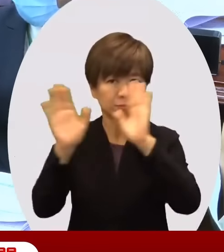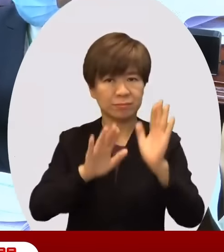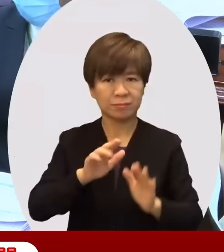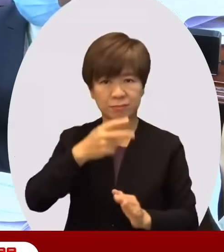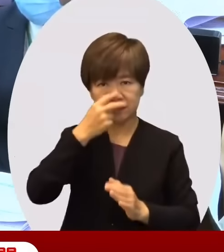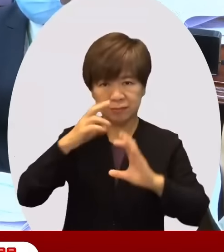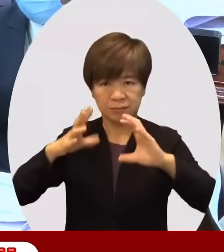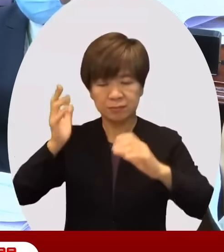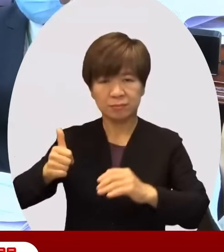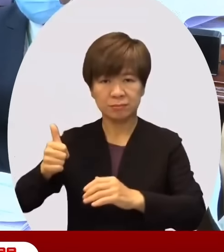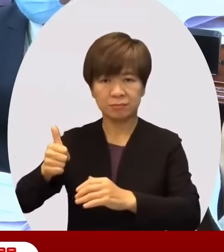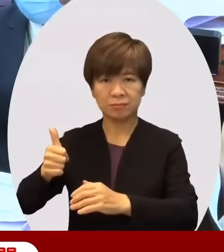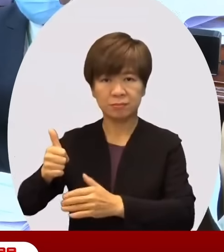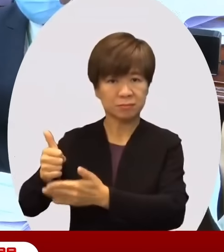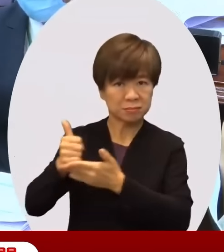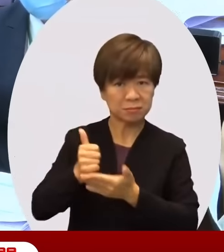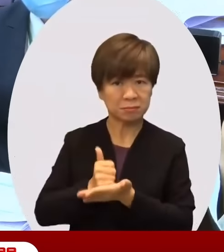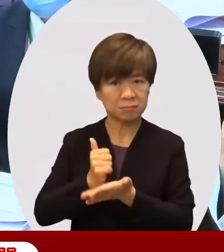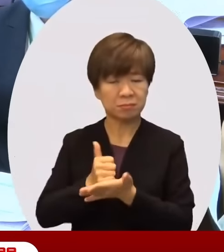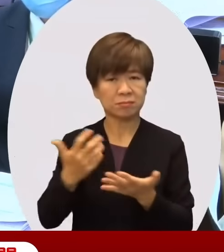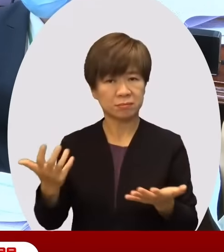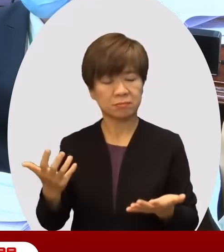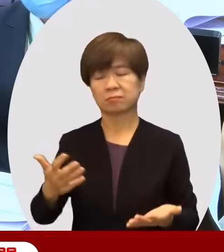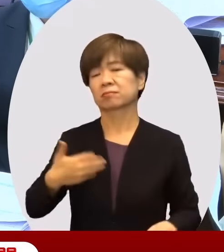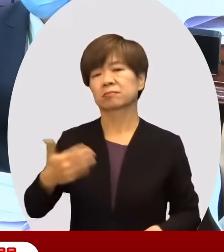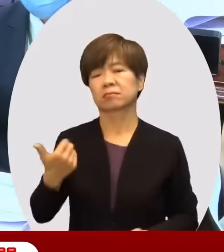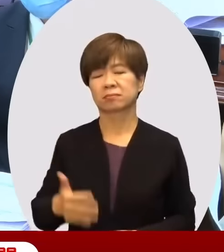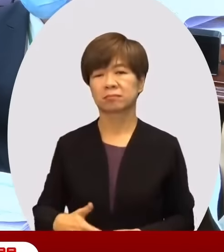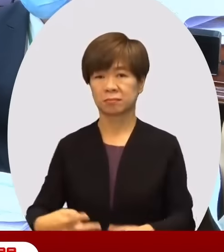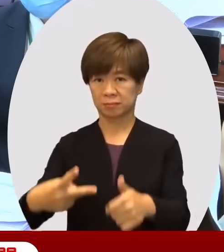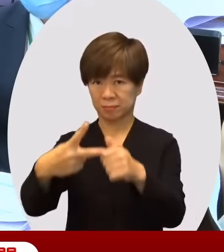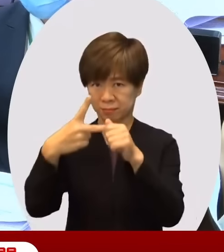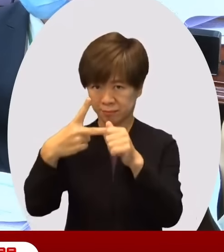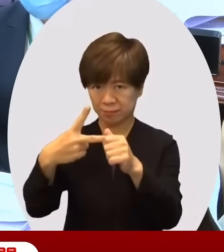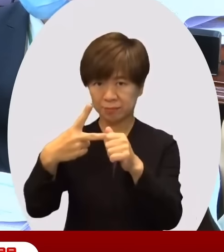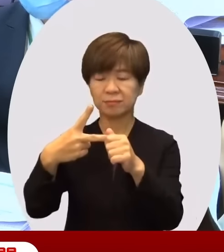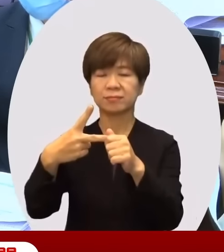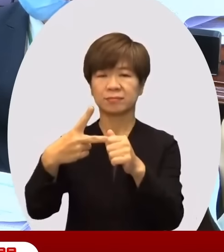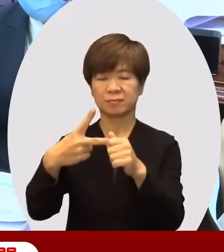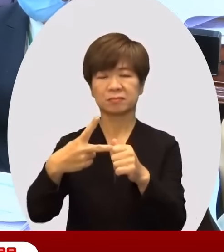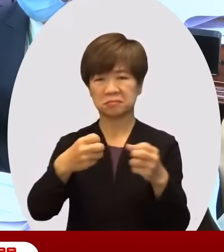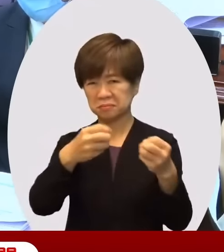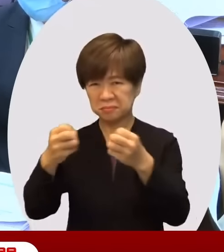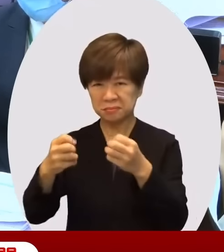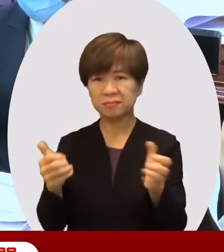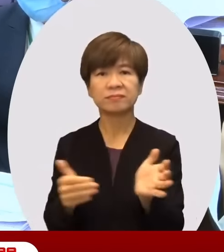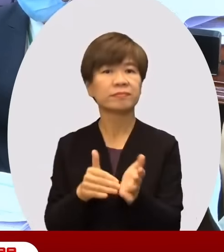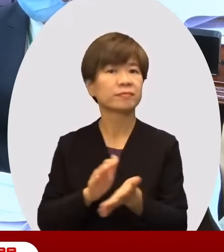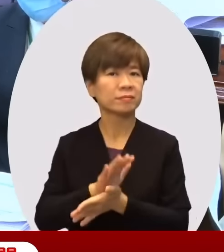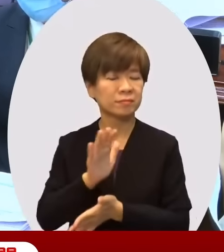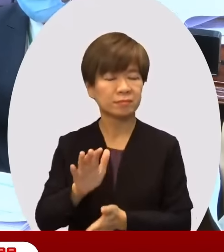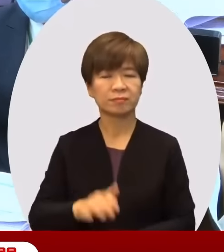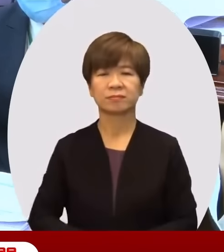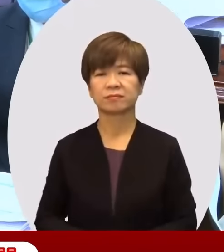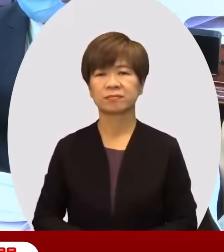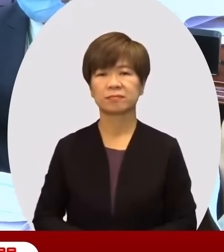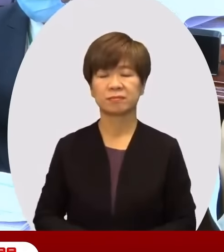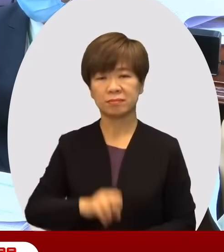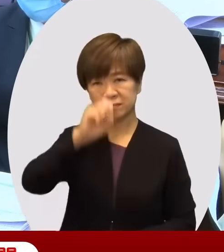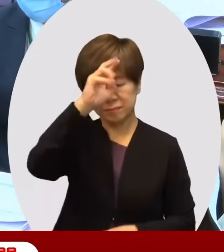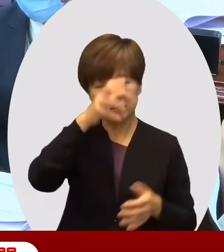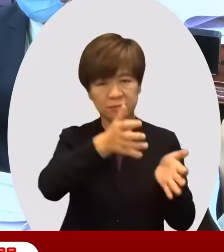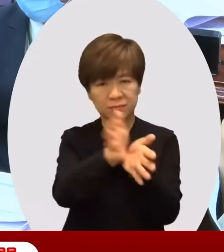来？我不知道，我真的不知道。那第二种状况，哦，是好，我们协商完了以后，我们说那各个党